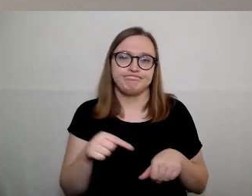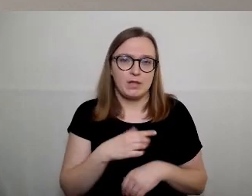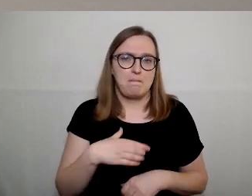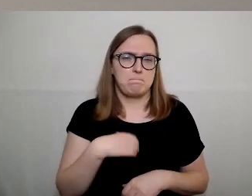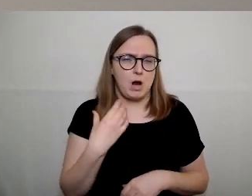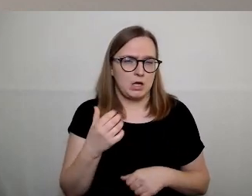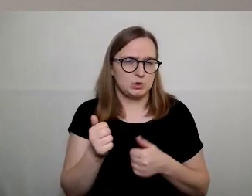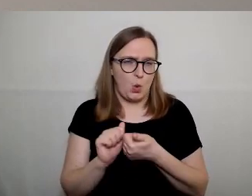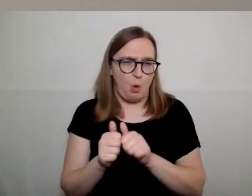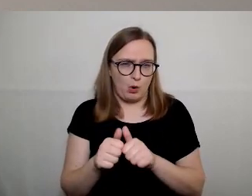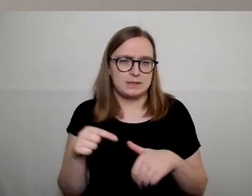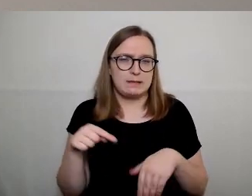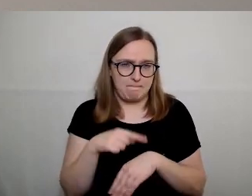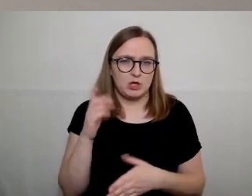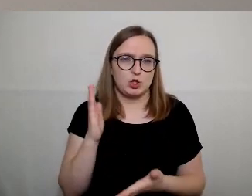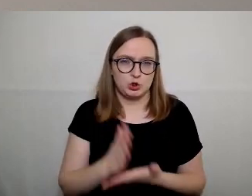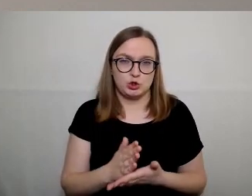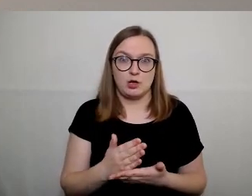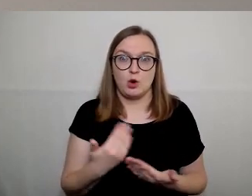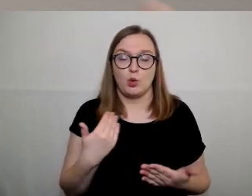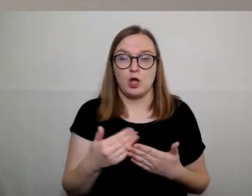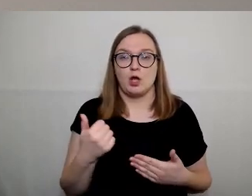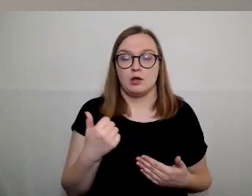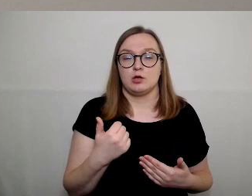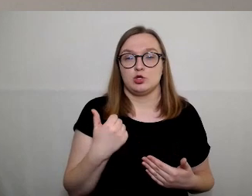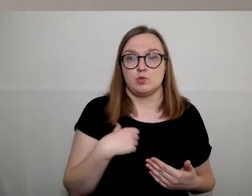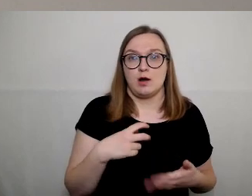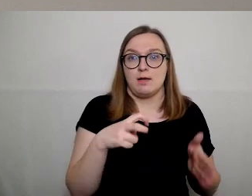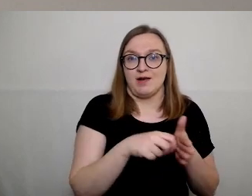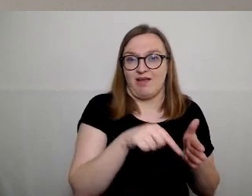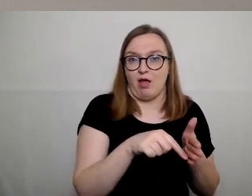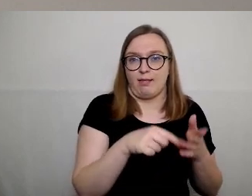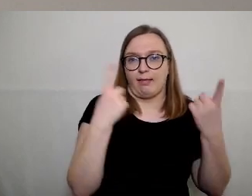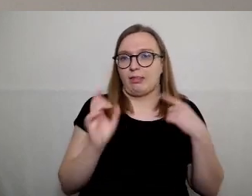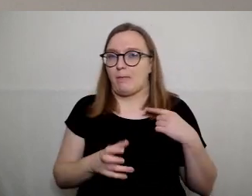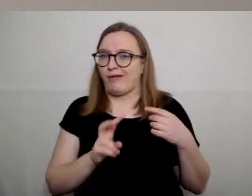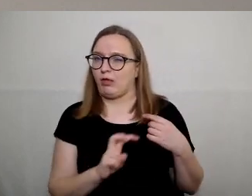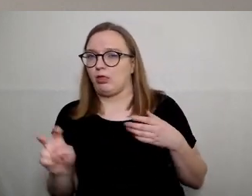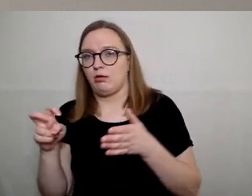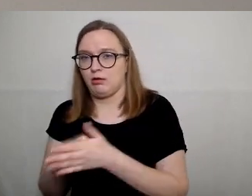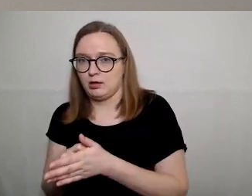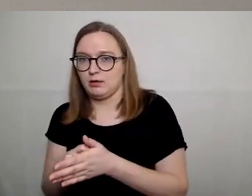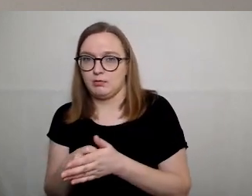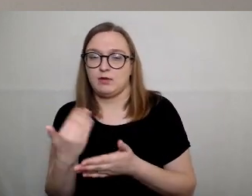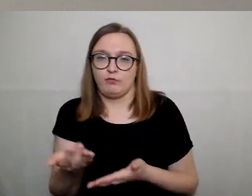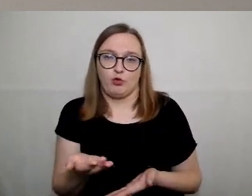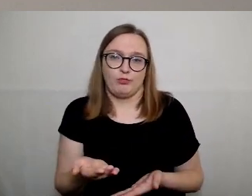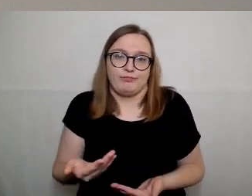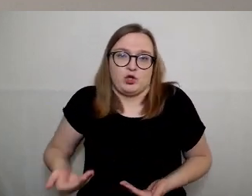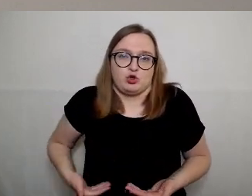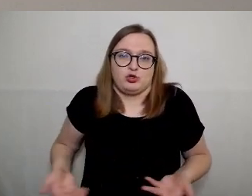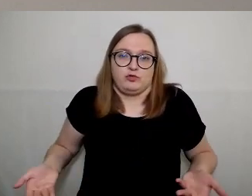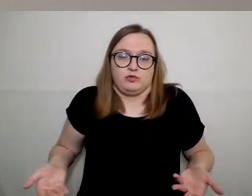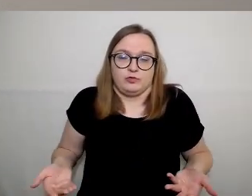kai esami pacientai pabėga į privačias gydymo įstaigas ir taip toliau, bet čia yra realybė. Mes turim su to susigyventi ir